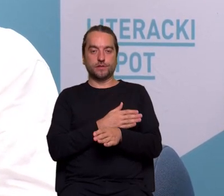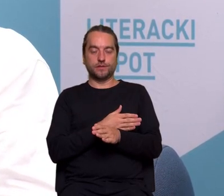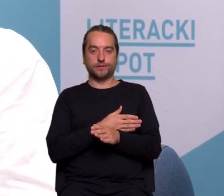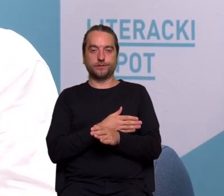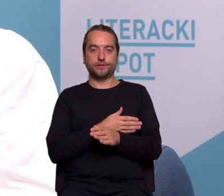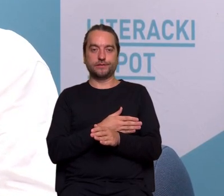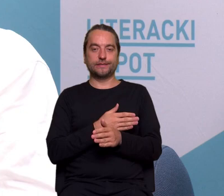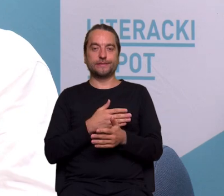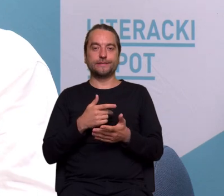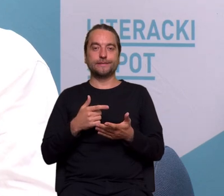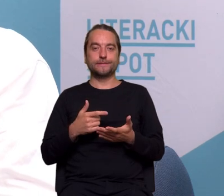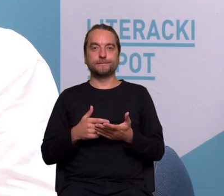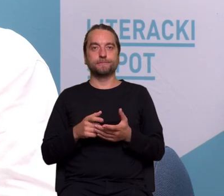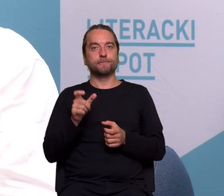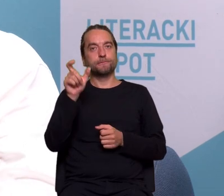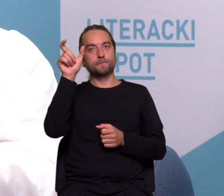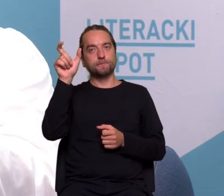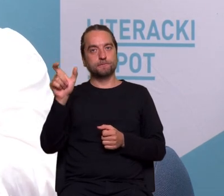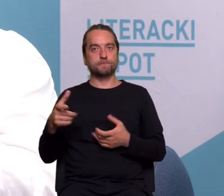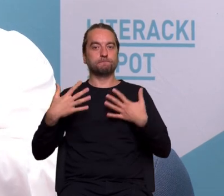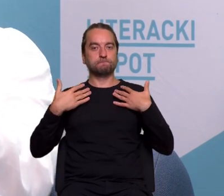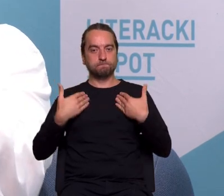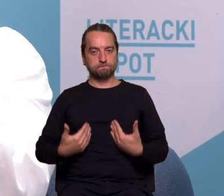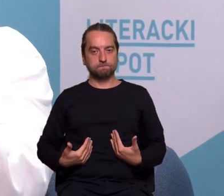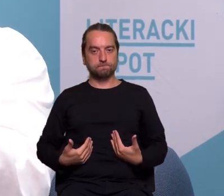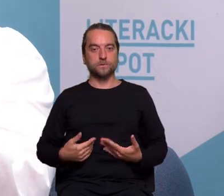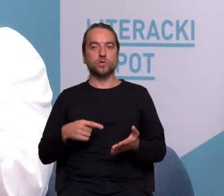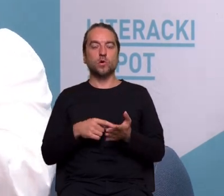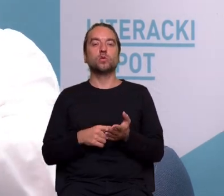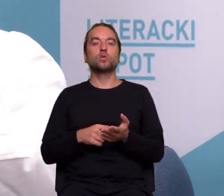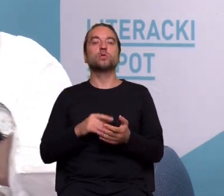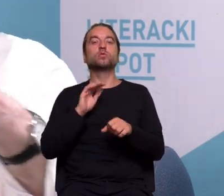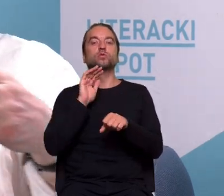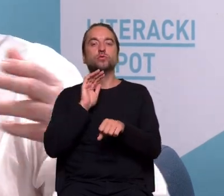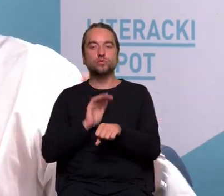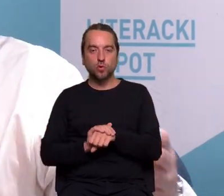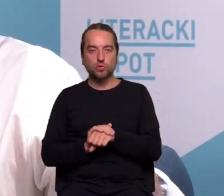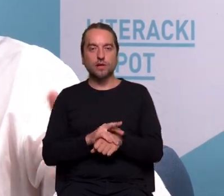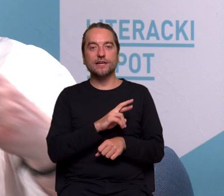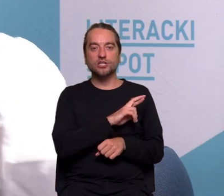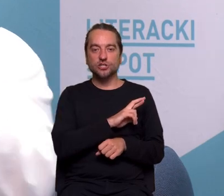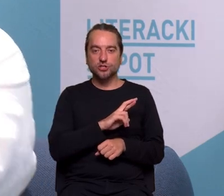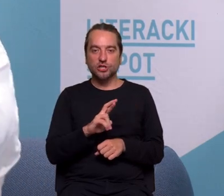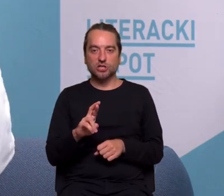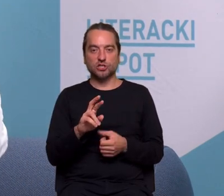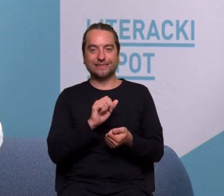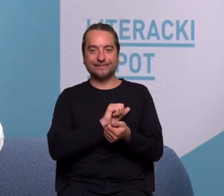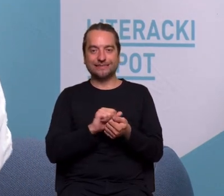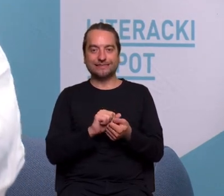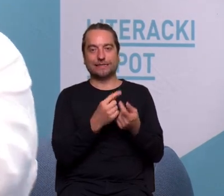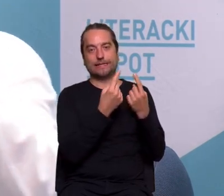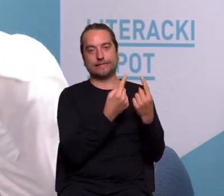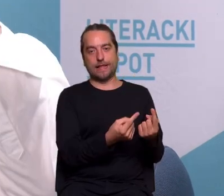taka postawa jakby zezwolenia na samoniszczenie rzeczy, samoniszczenie się